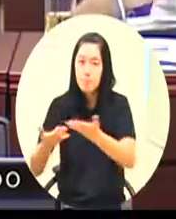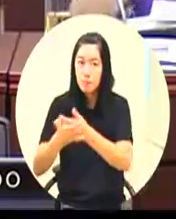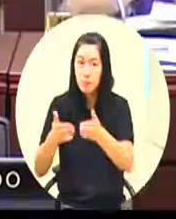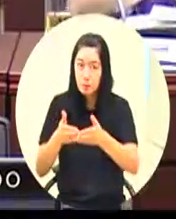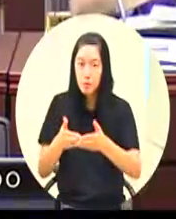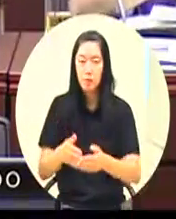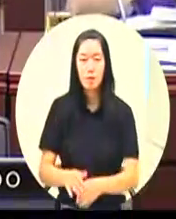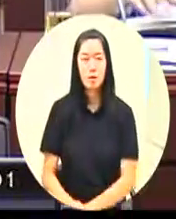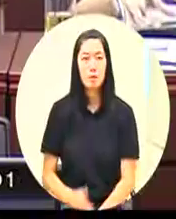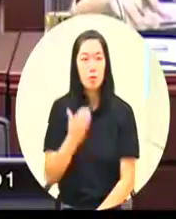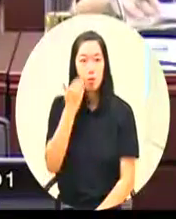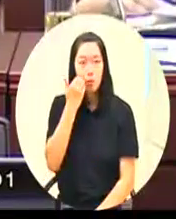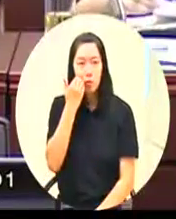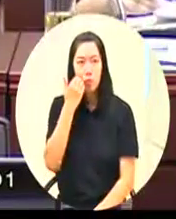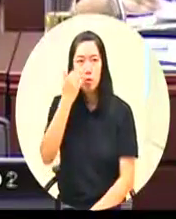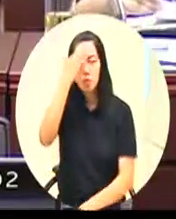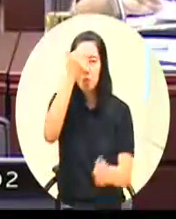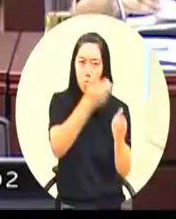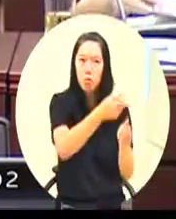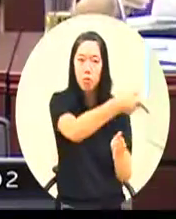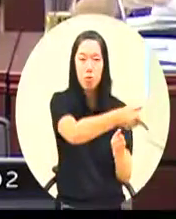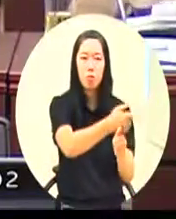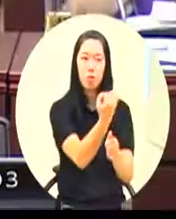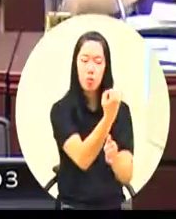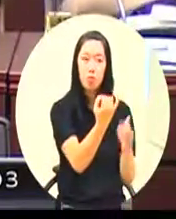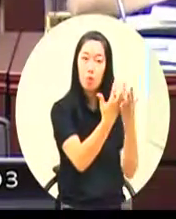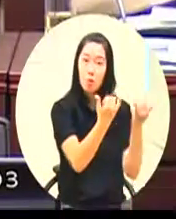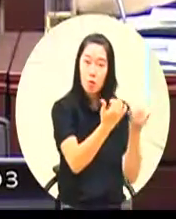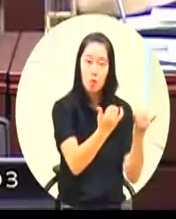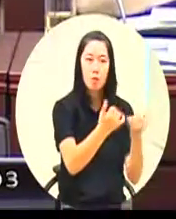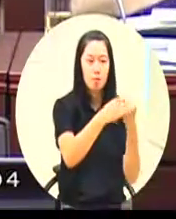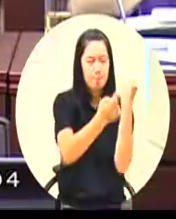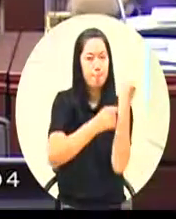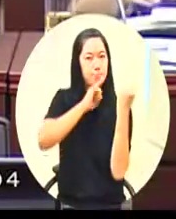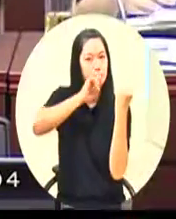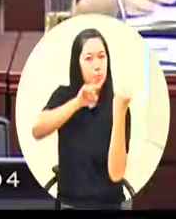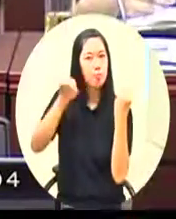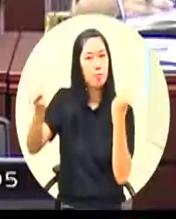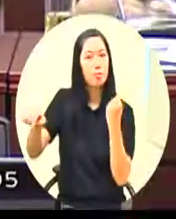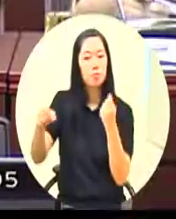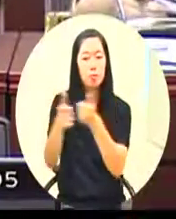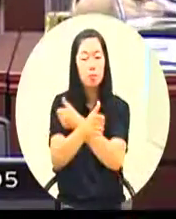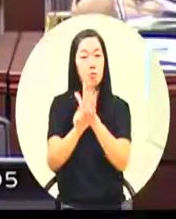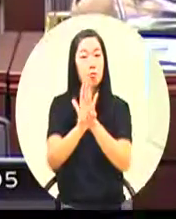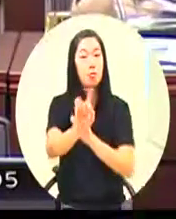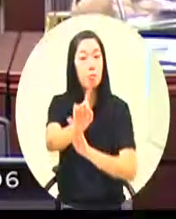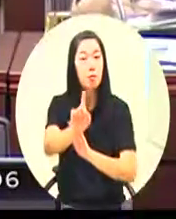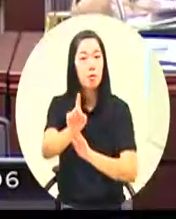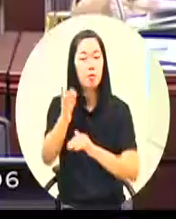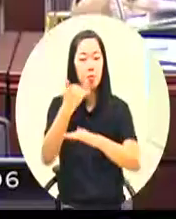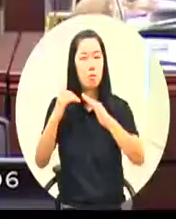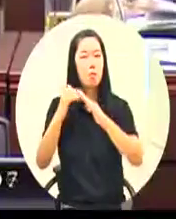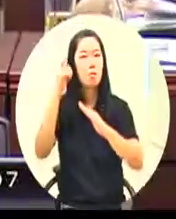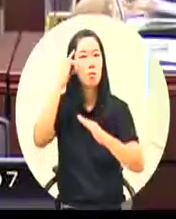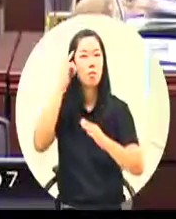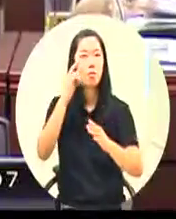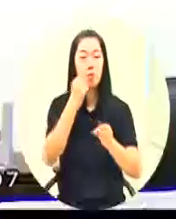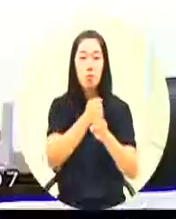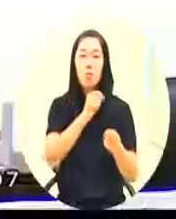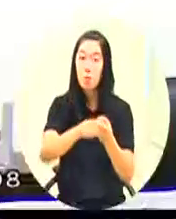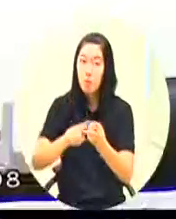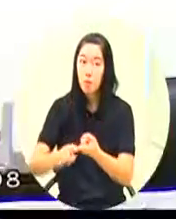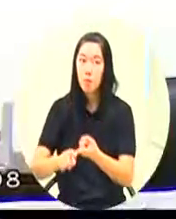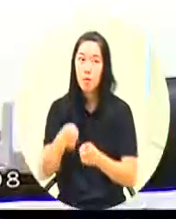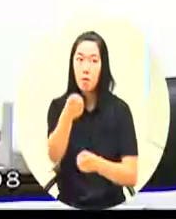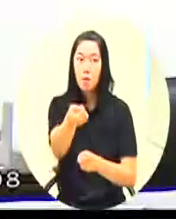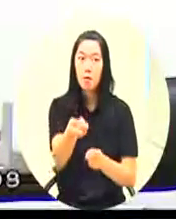果造成女生跟家长们都正式要提告，就是表示学校没有把它处理好。 对，局长，我想你手上的资料跟我刚